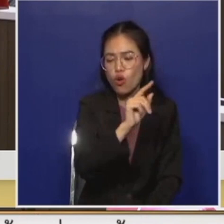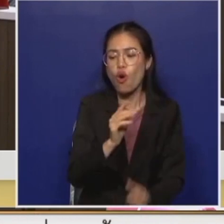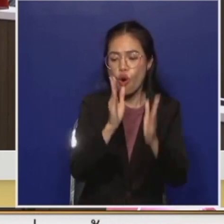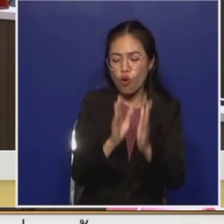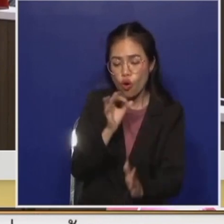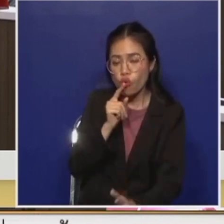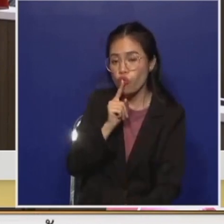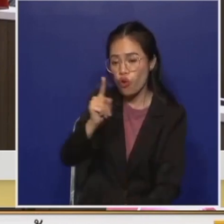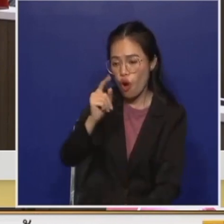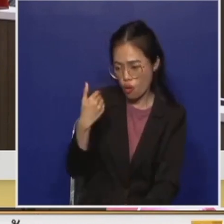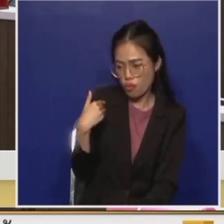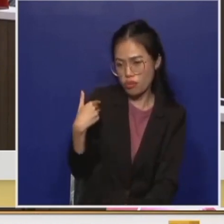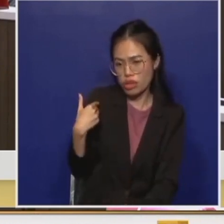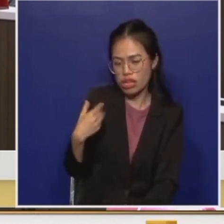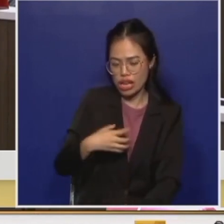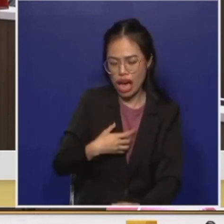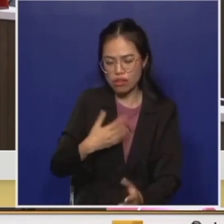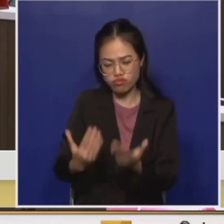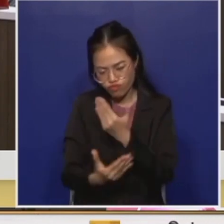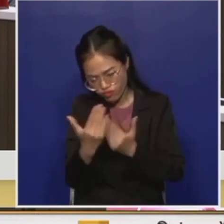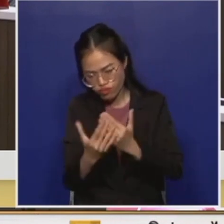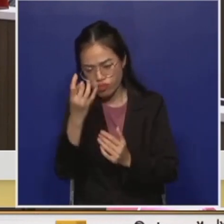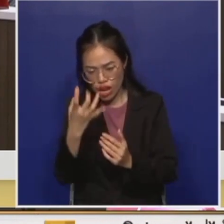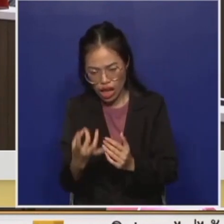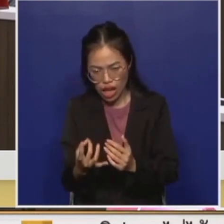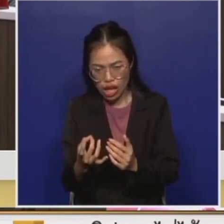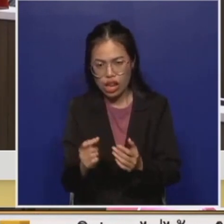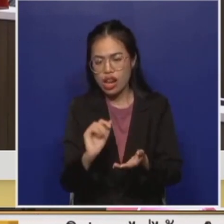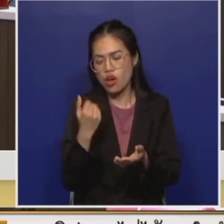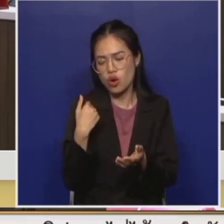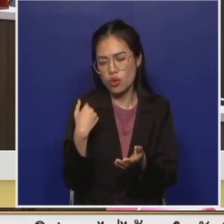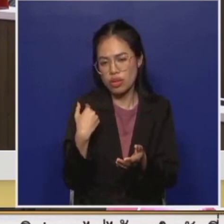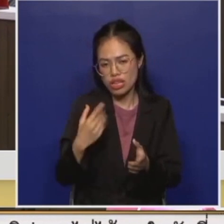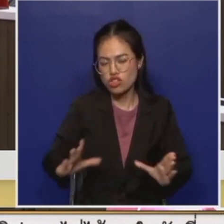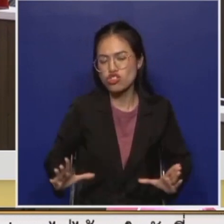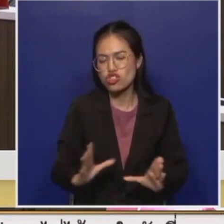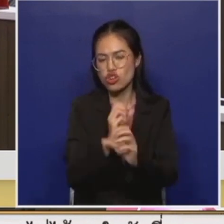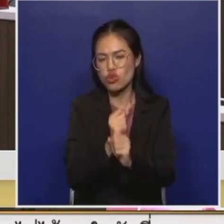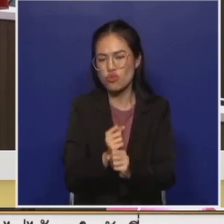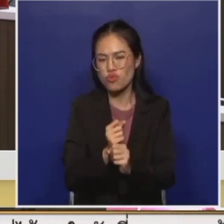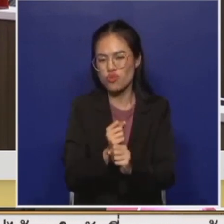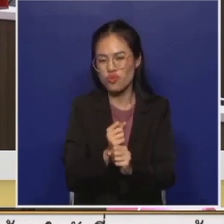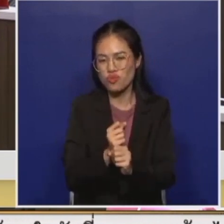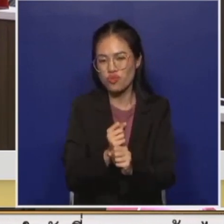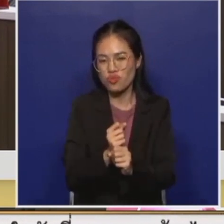บยวมการต่อรองกันอย่างไรก่อนที่จะมีเขียนคำชคัดคำชิคัด Howardดยข